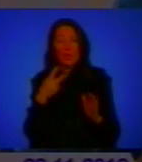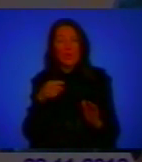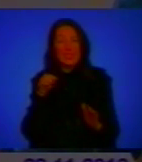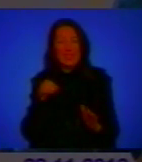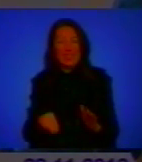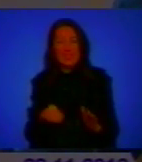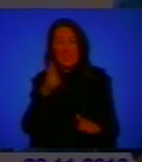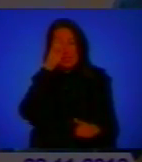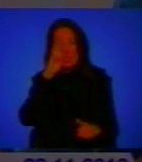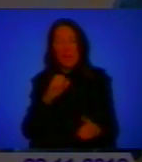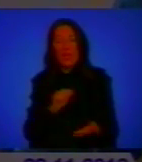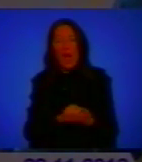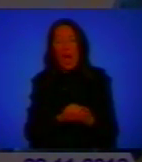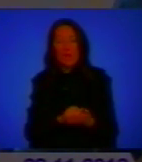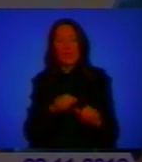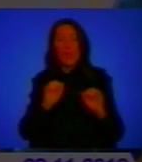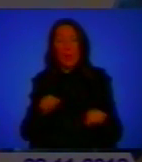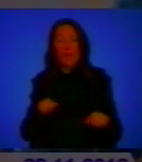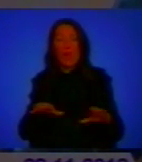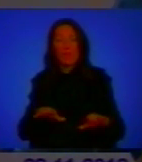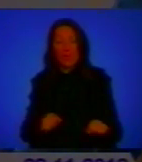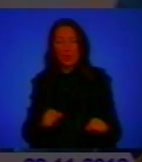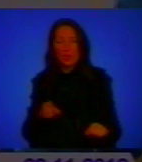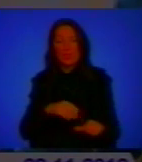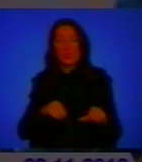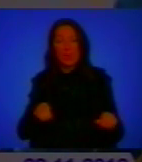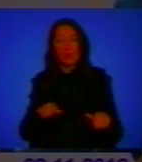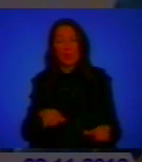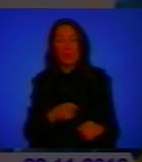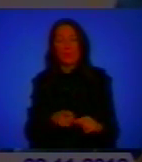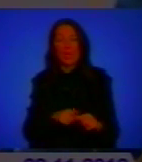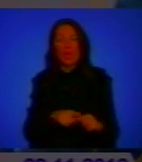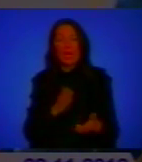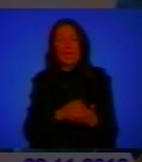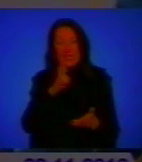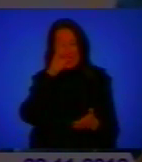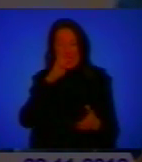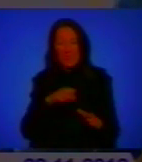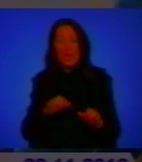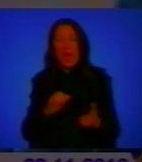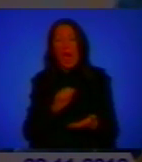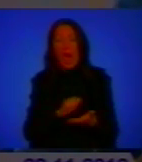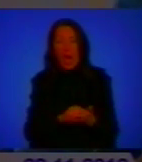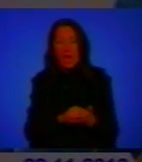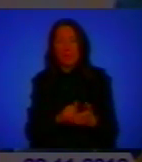власності на земельну ділянку. З них 312 тисяч – це є державний актів замін сертифікатів на право на земельну частку пай.